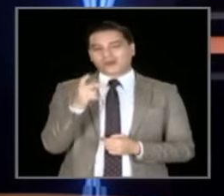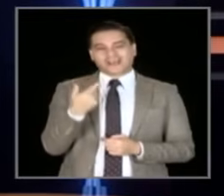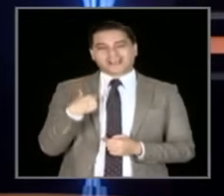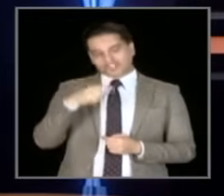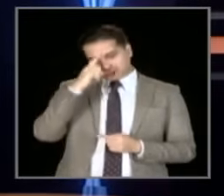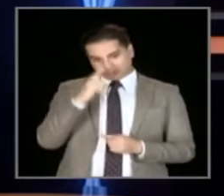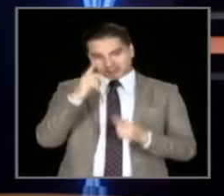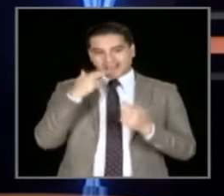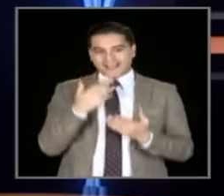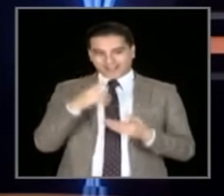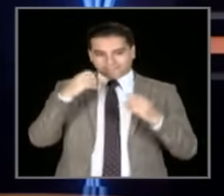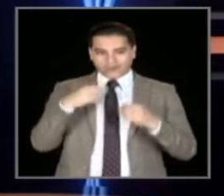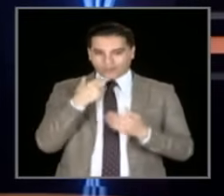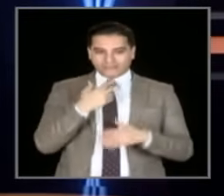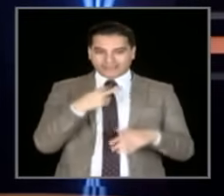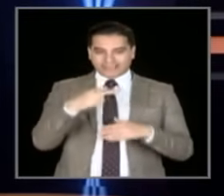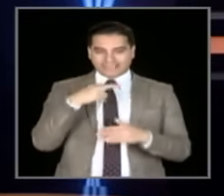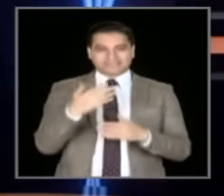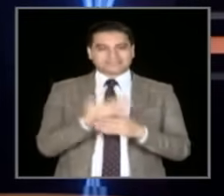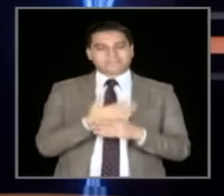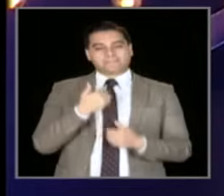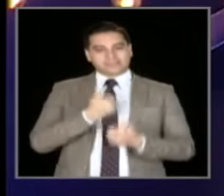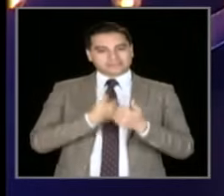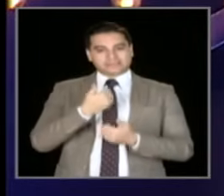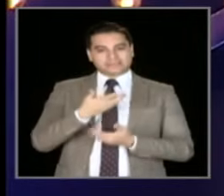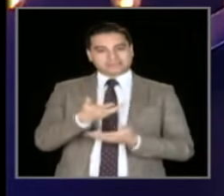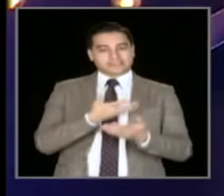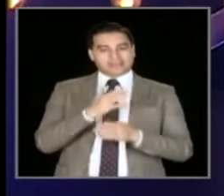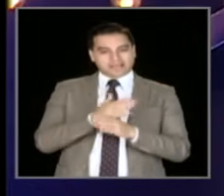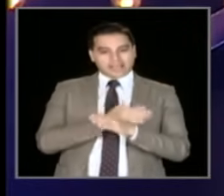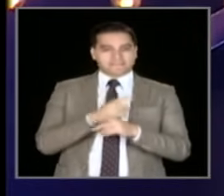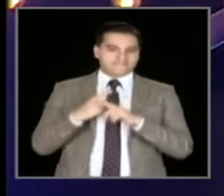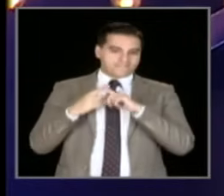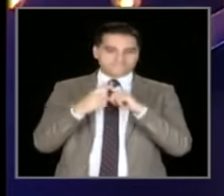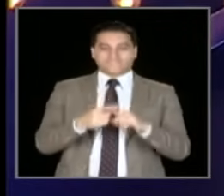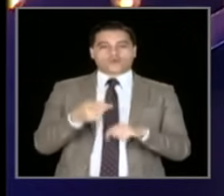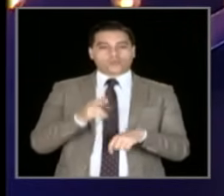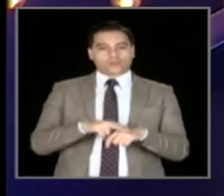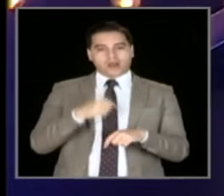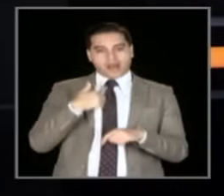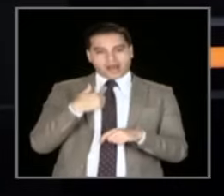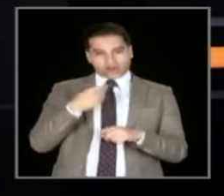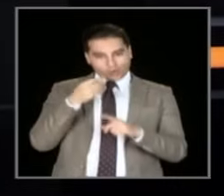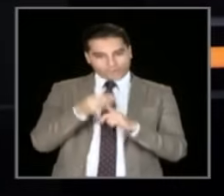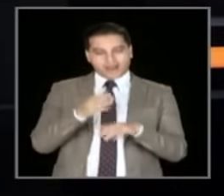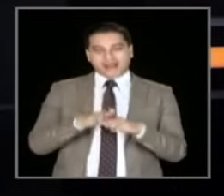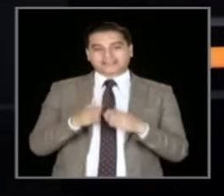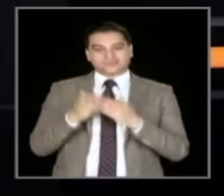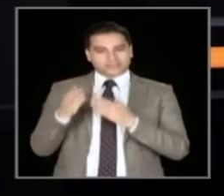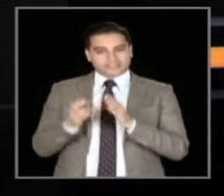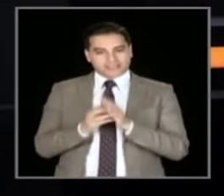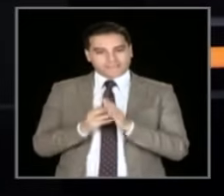الله يعني ربنا هيوفقنا إحنا الاثنين، لأن إحنا الاثنين اشتغلنا وتعبنا طول الموسم. وأنا بصراحة شخصيا بحب جامعة السويس